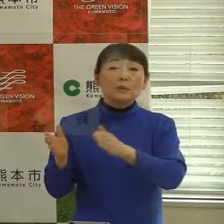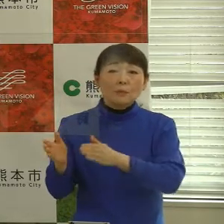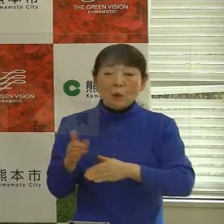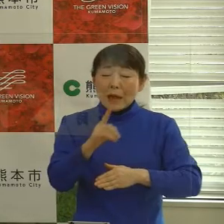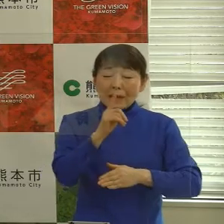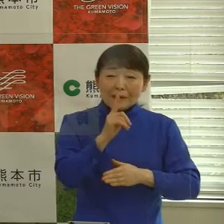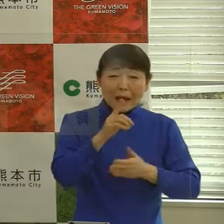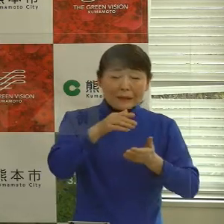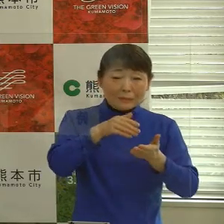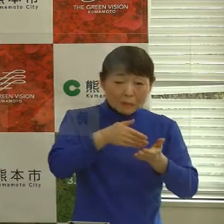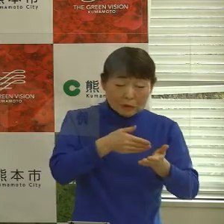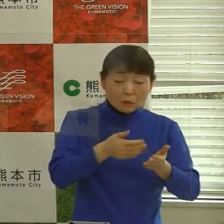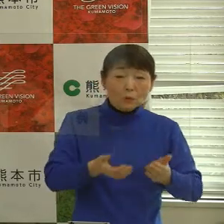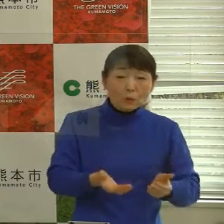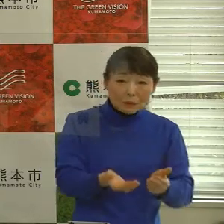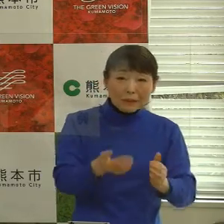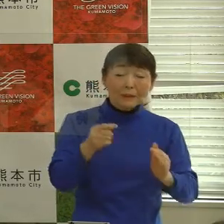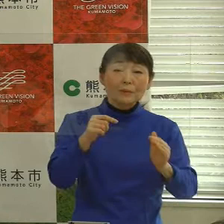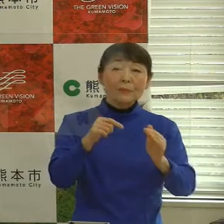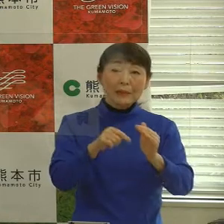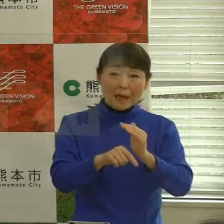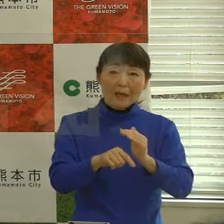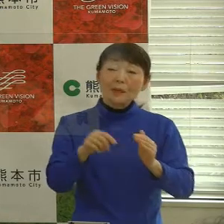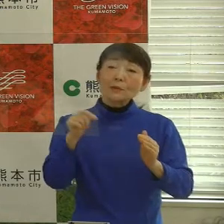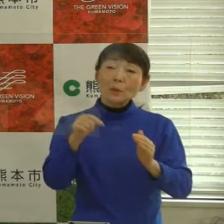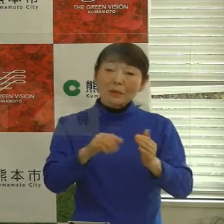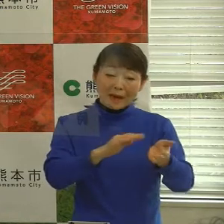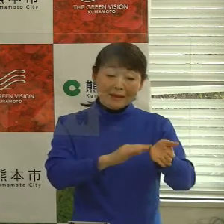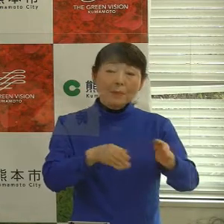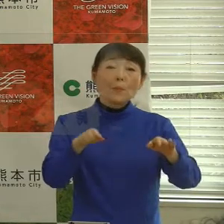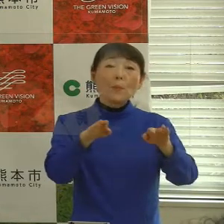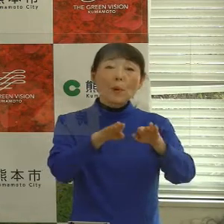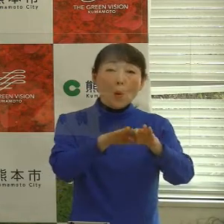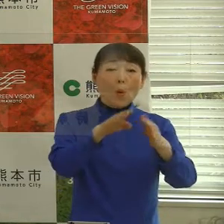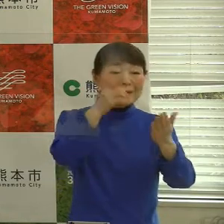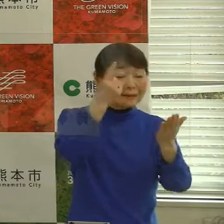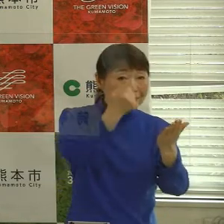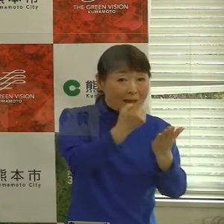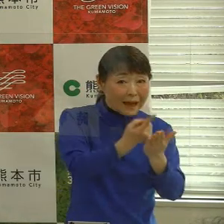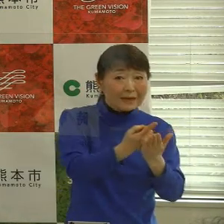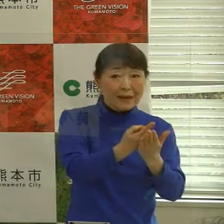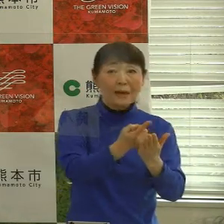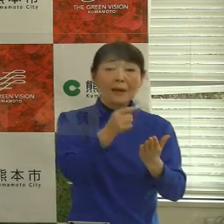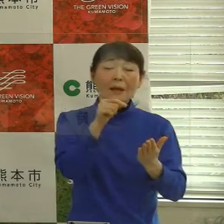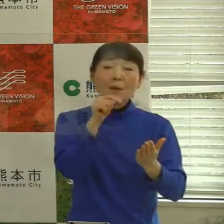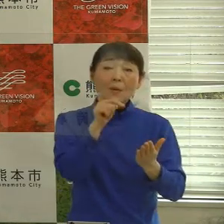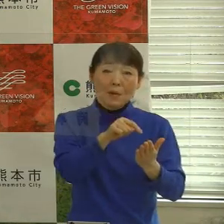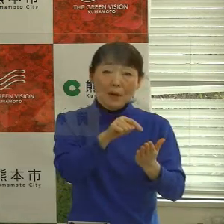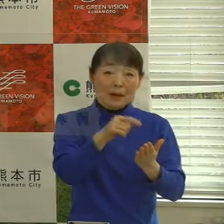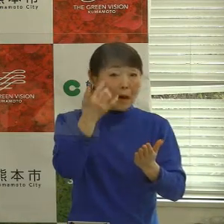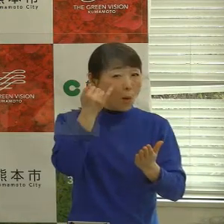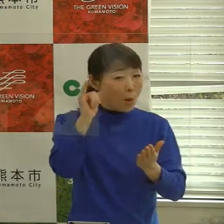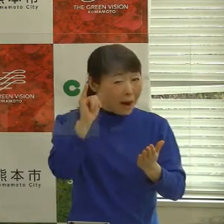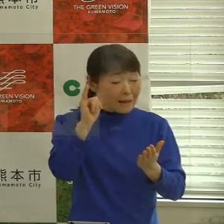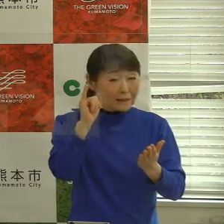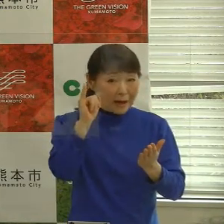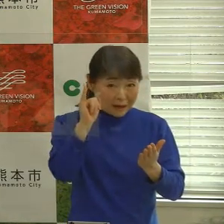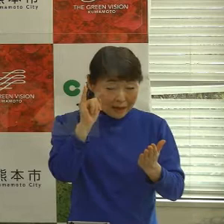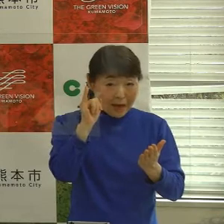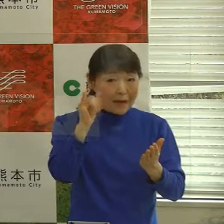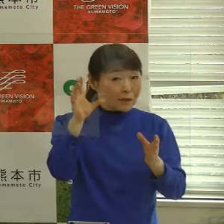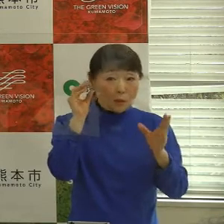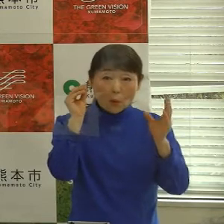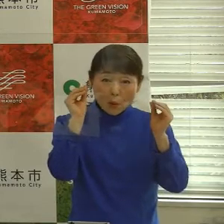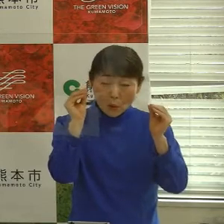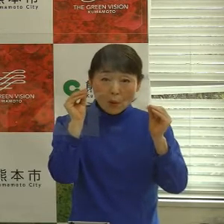内密ということでですね、そういう中で病院の方にだけこのお母さんが